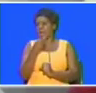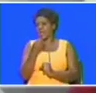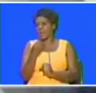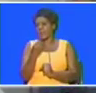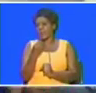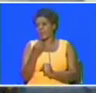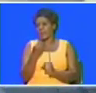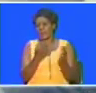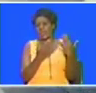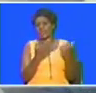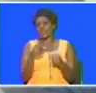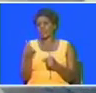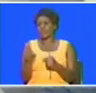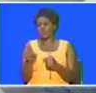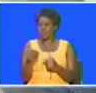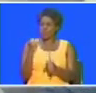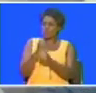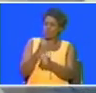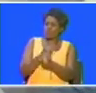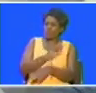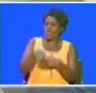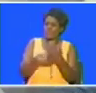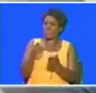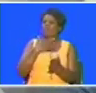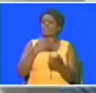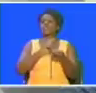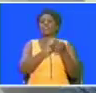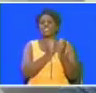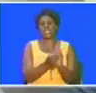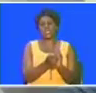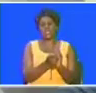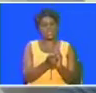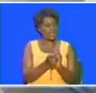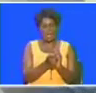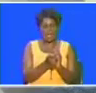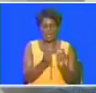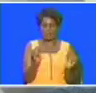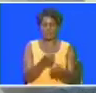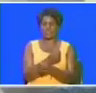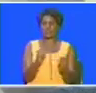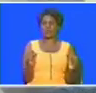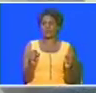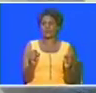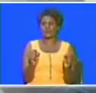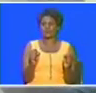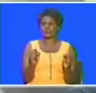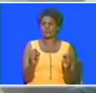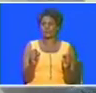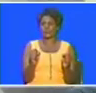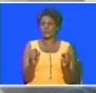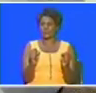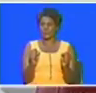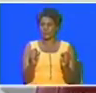one. Huwezi expect mume ulikuwa umemzoesha kumfanyia vitu, uanze kufundishwa huku nje, "Oh, afanye hivi, afanye hivyo," mwambie, "Nitandikie kitanda, nisaidie